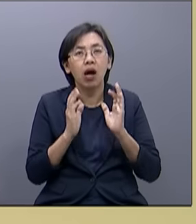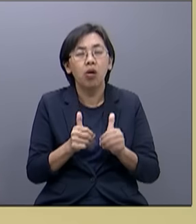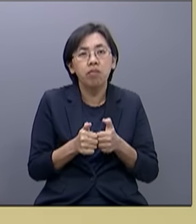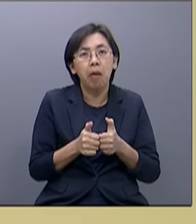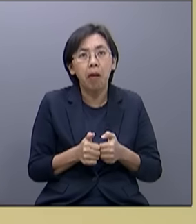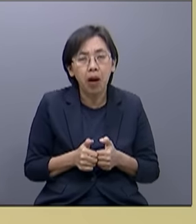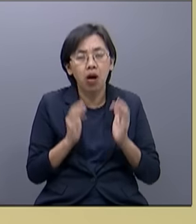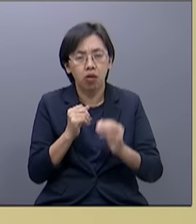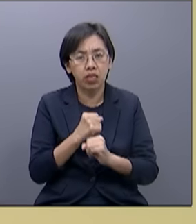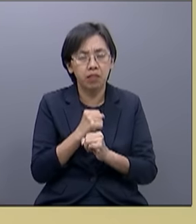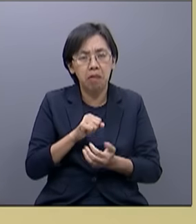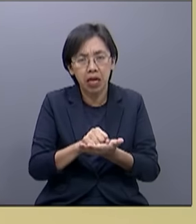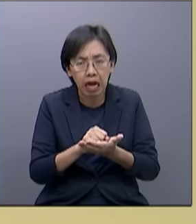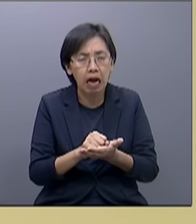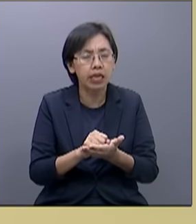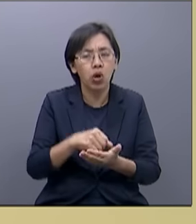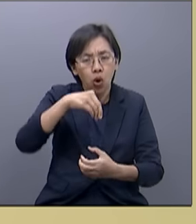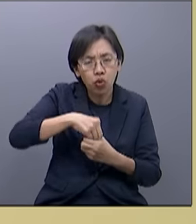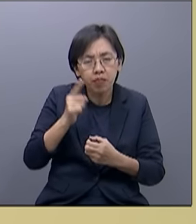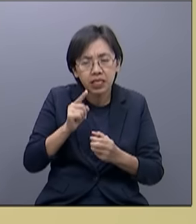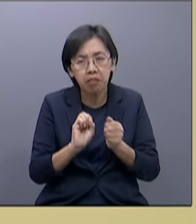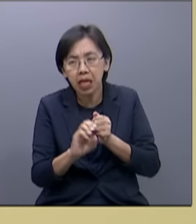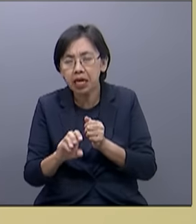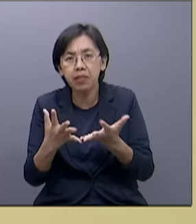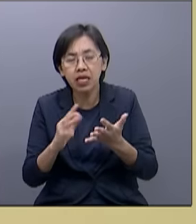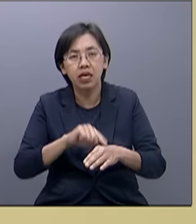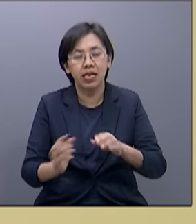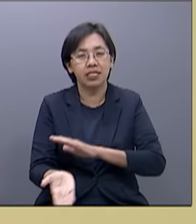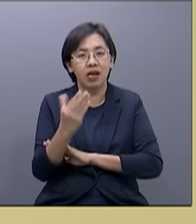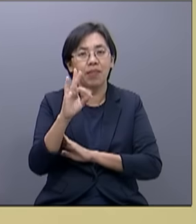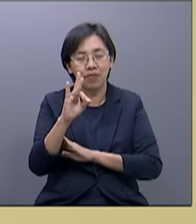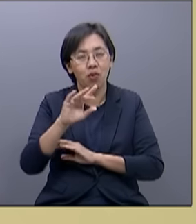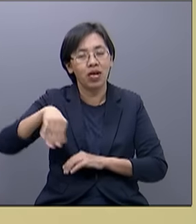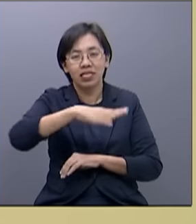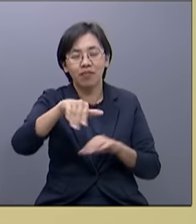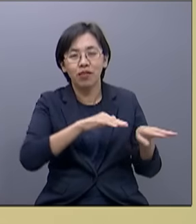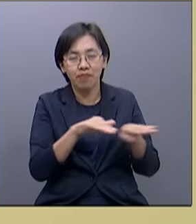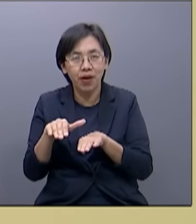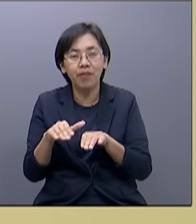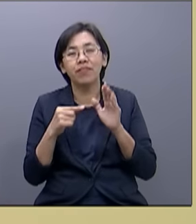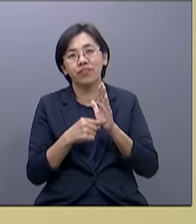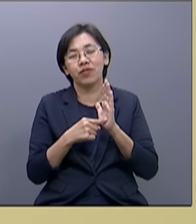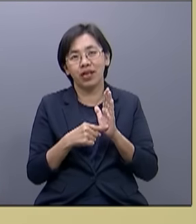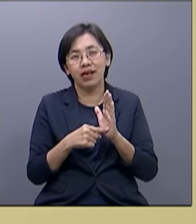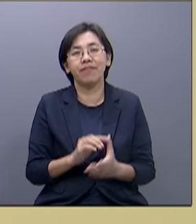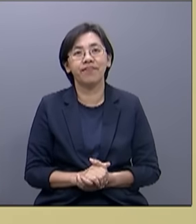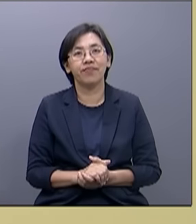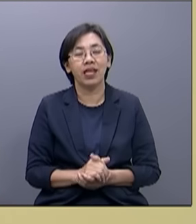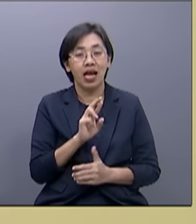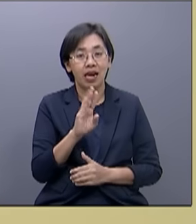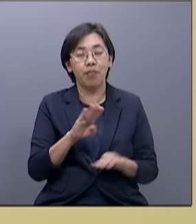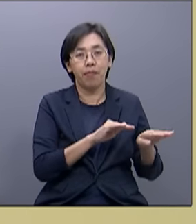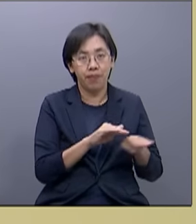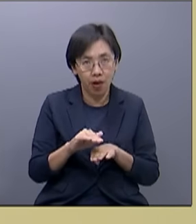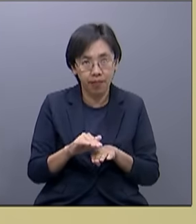เอ่อเจ้าหน้าที่คอยประจำนะครับ 8:00นทุกุกหน่วยจะมีความพร้อมหมดเลยไม่ว่าจะเป็นเรื่องของเอ่อตัวระบบเอง